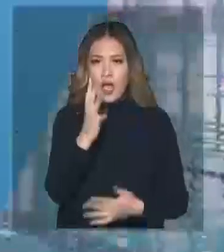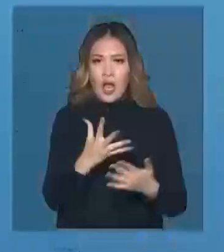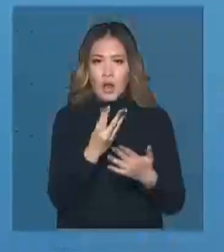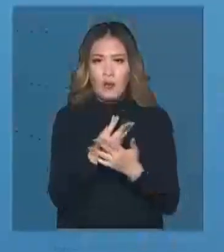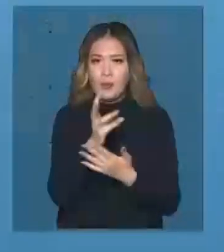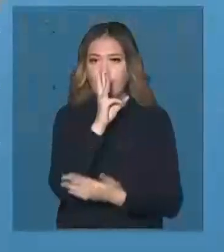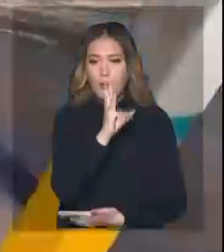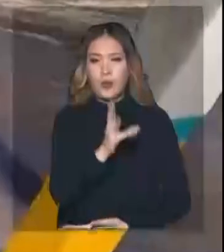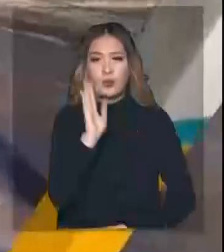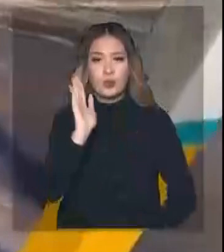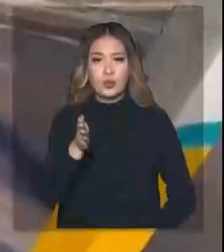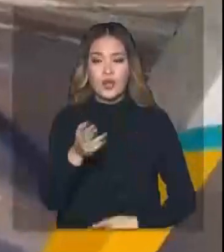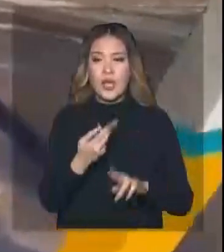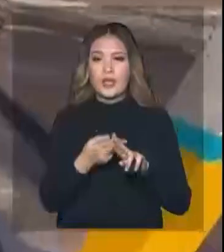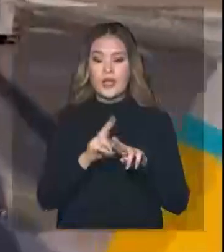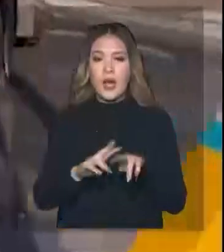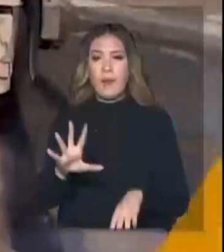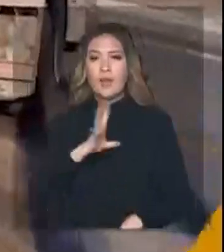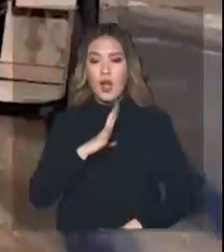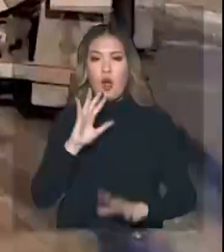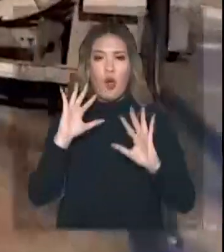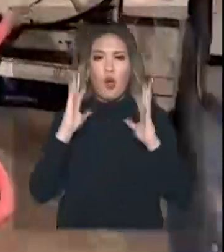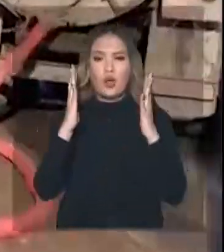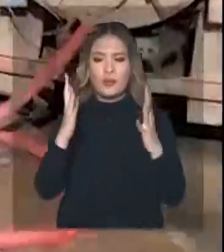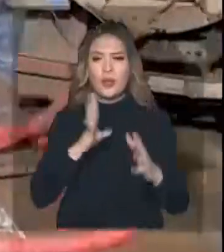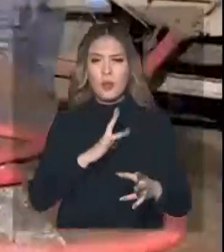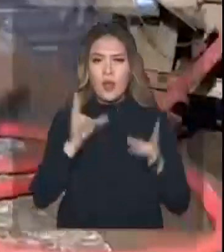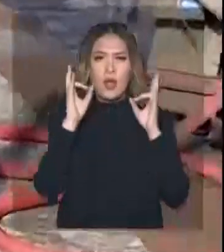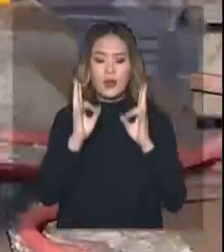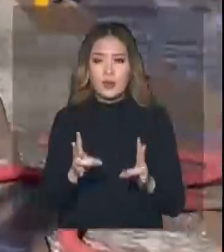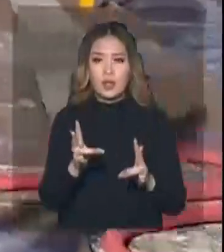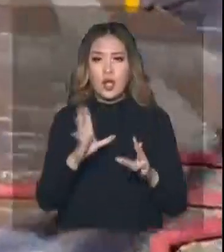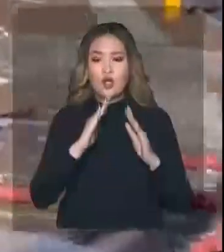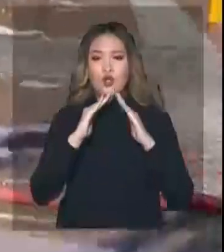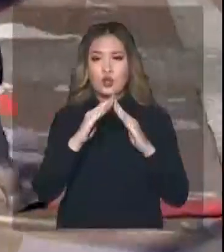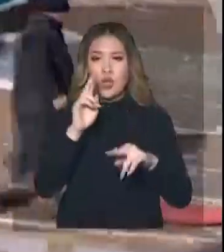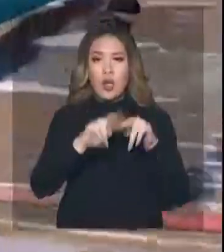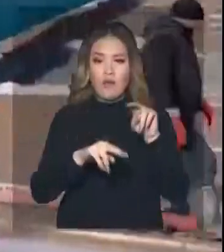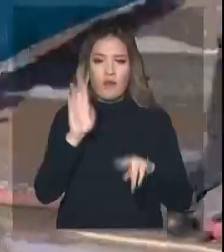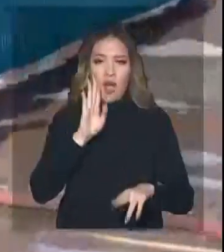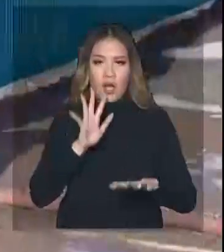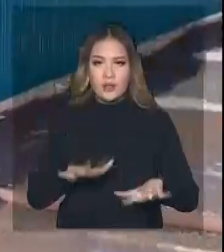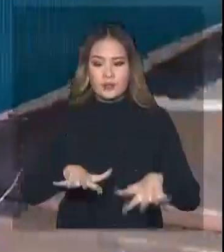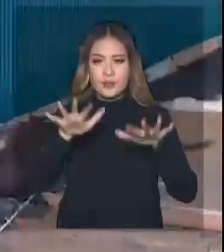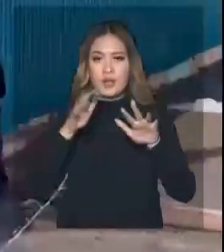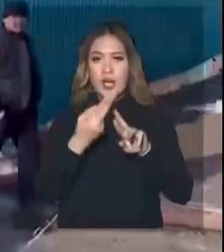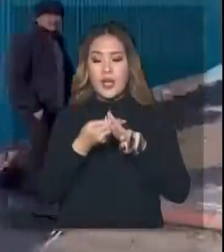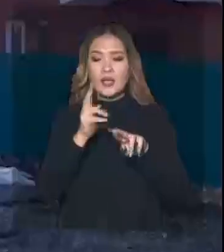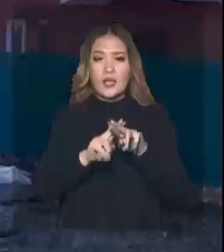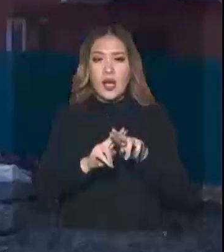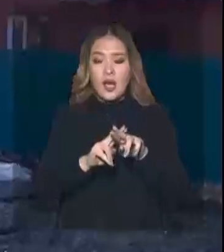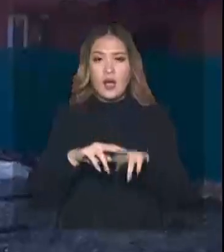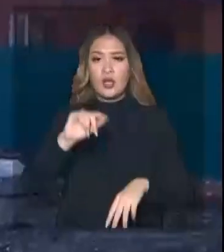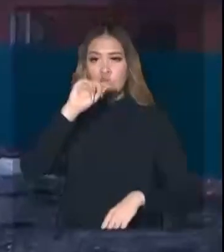болды. Әулиекөлдегі орман өртінен зардап шеккендерге деп салынған үйлерді су басты. Баспанасында ай